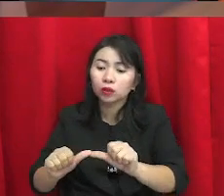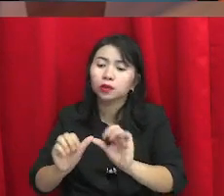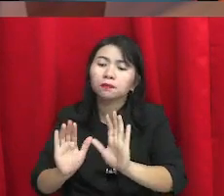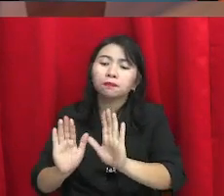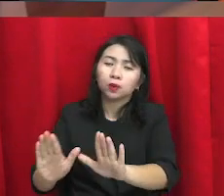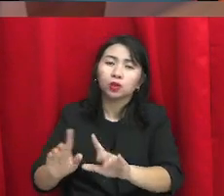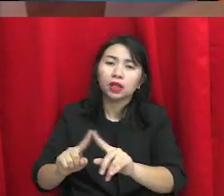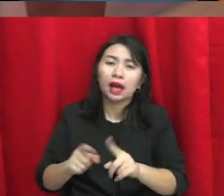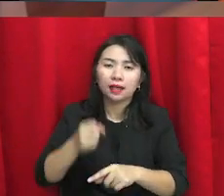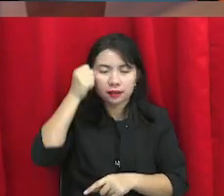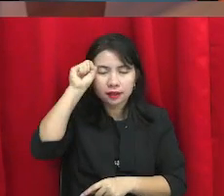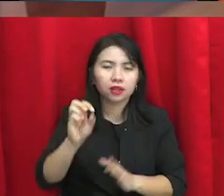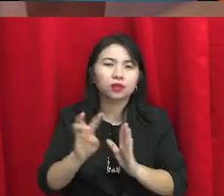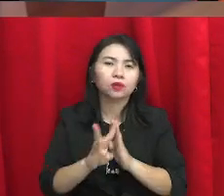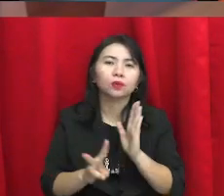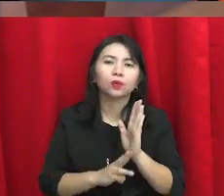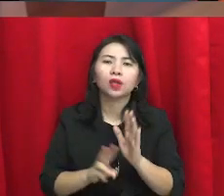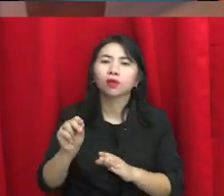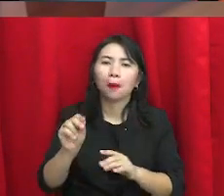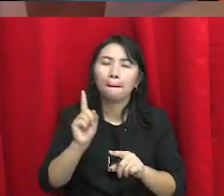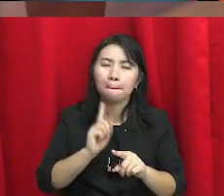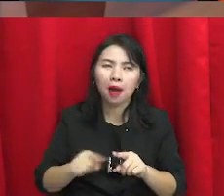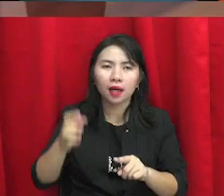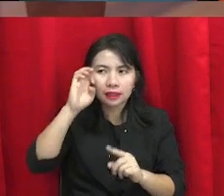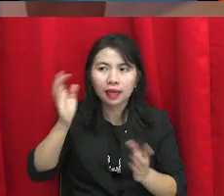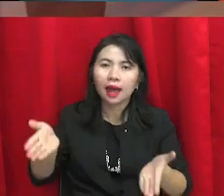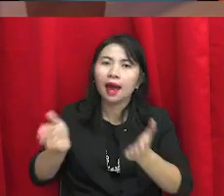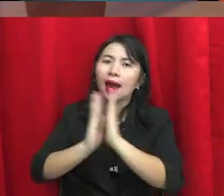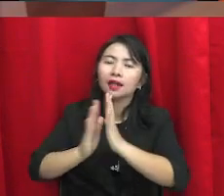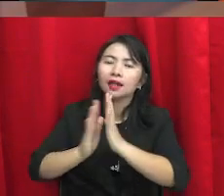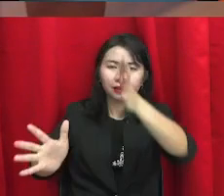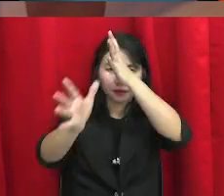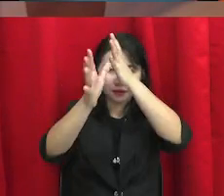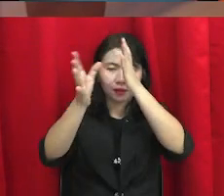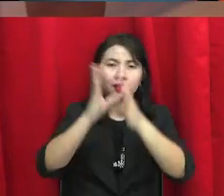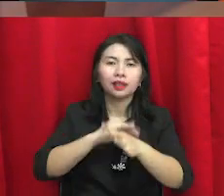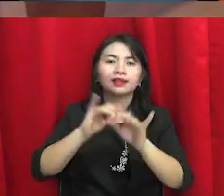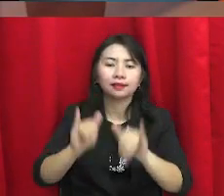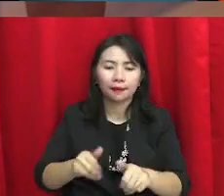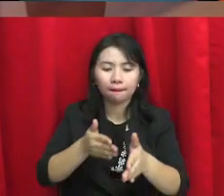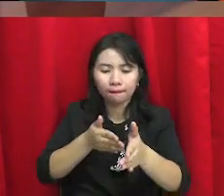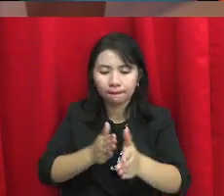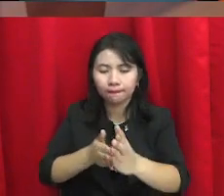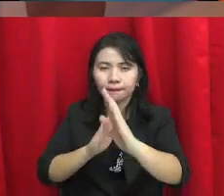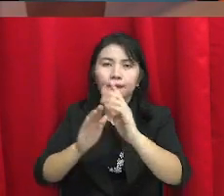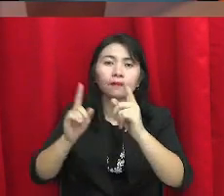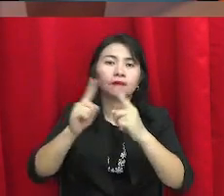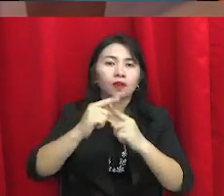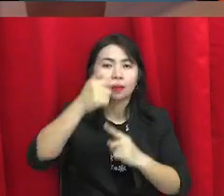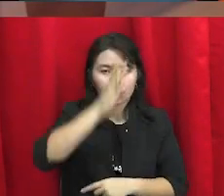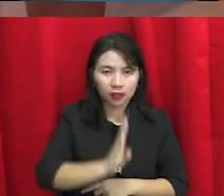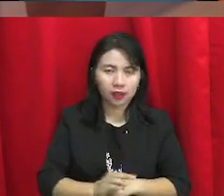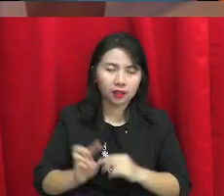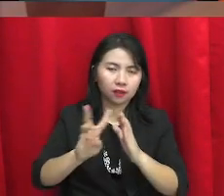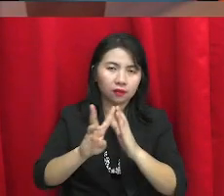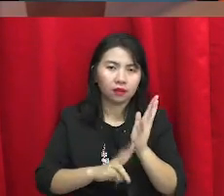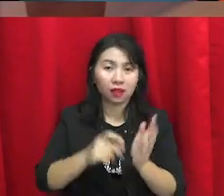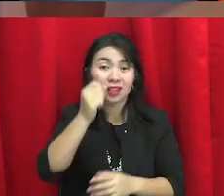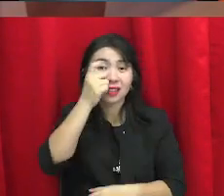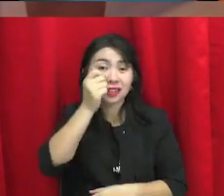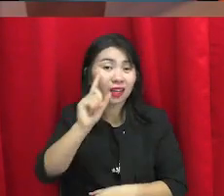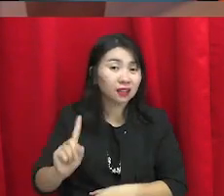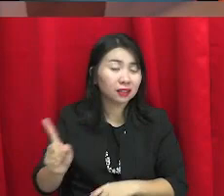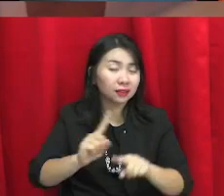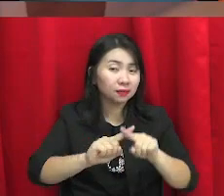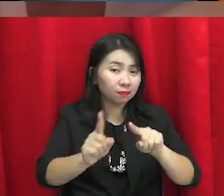But He is asking the Father still according to His will. Nakita yung difference? You see?